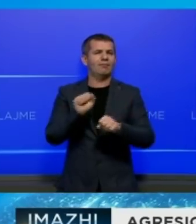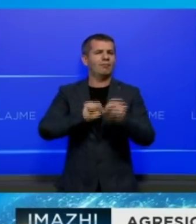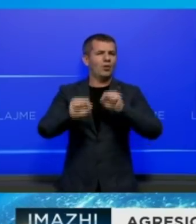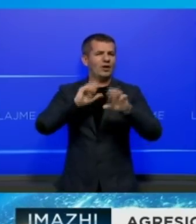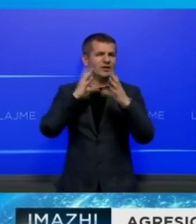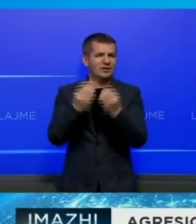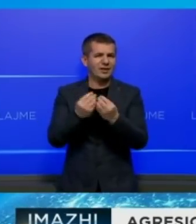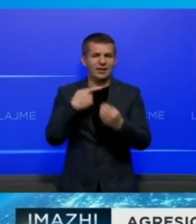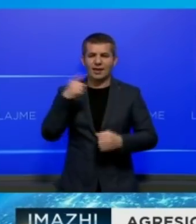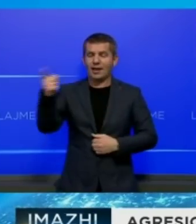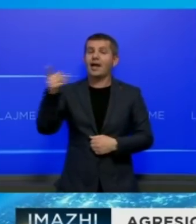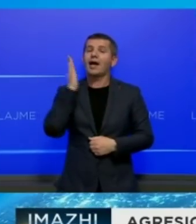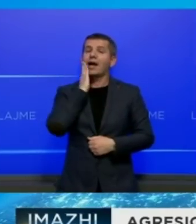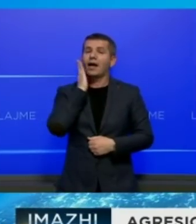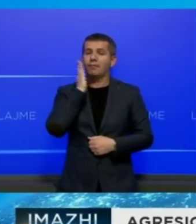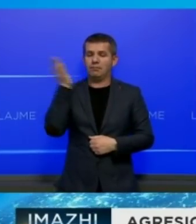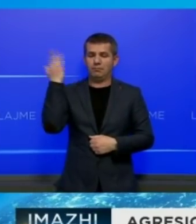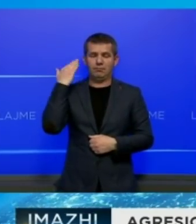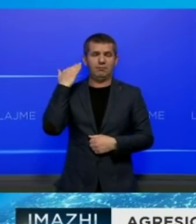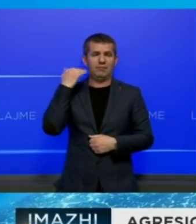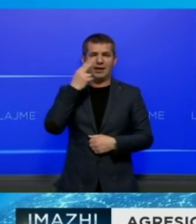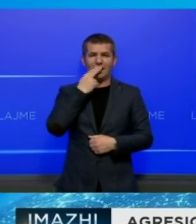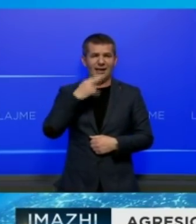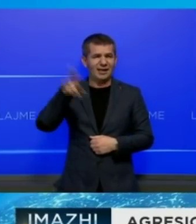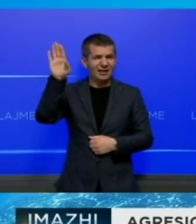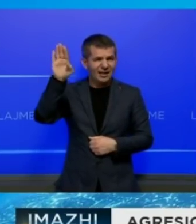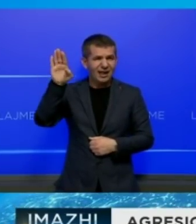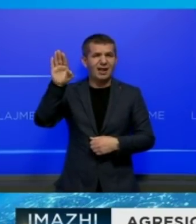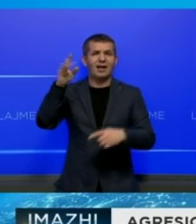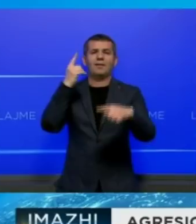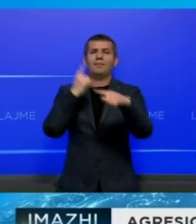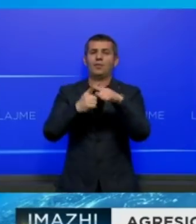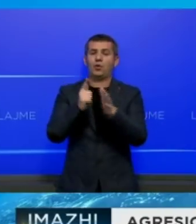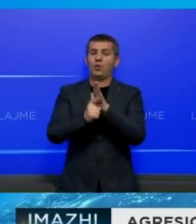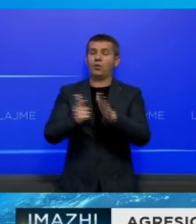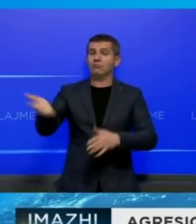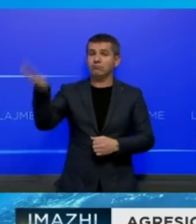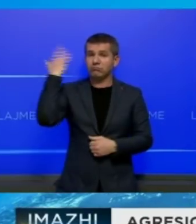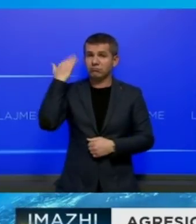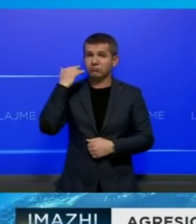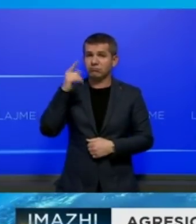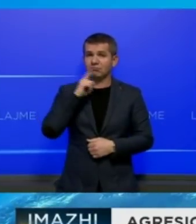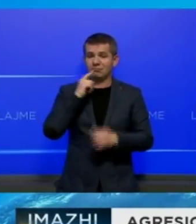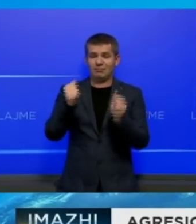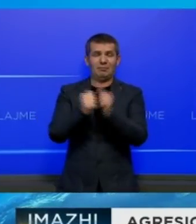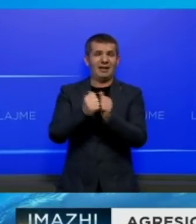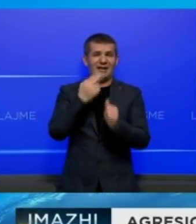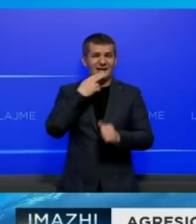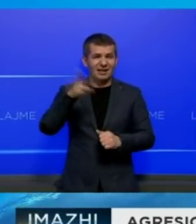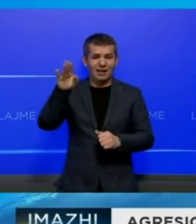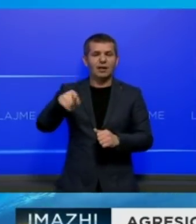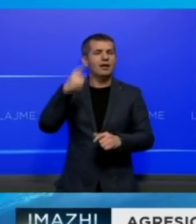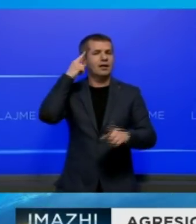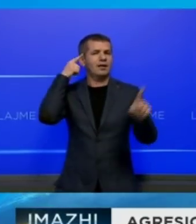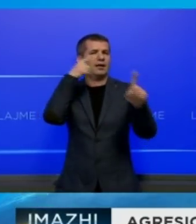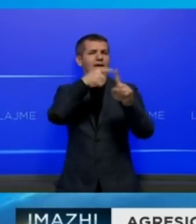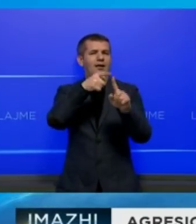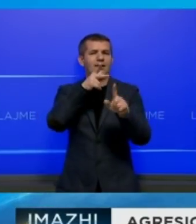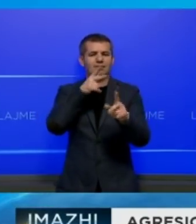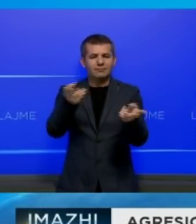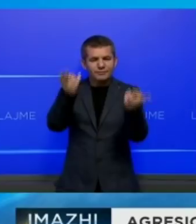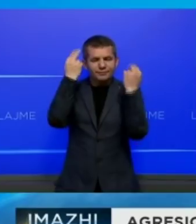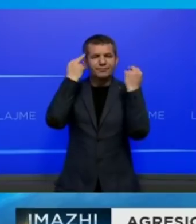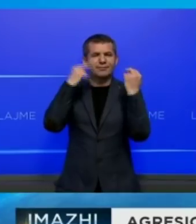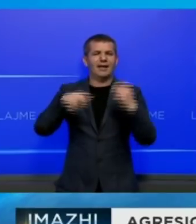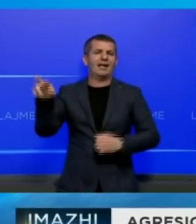krahasoi SBA-n me Napoleonin dhe Hitlerin, duke thënë se në kohët e kaluara, Napoleoni dhe Hitleri kishin një qëllim për të nënshtruar